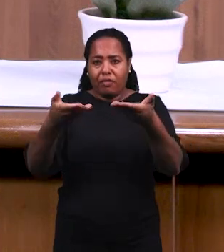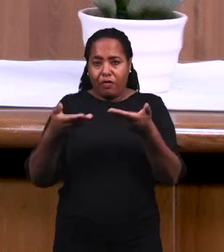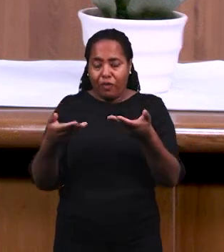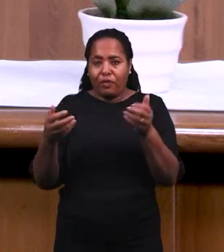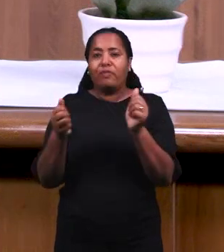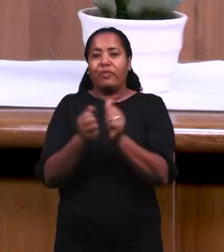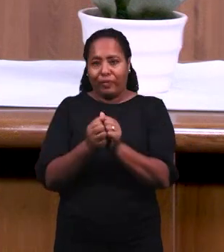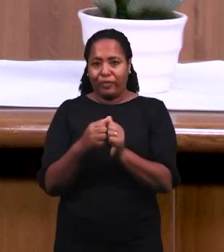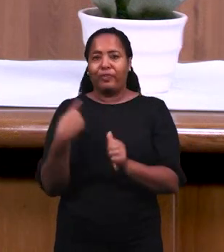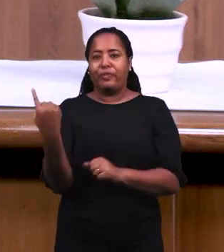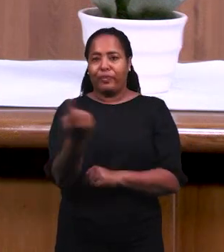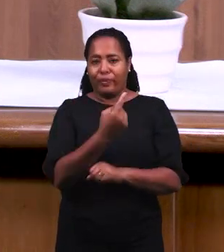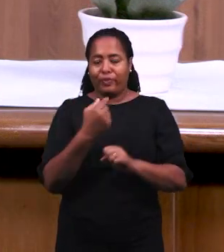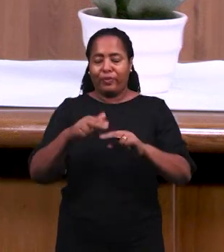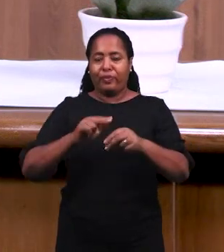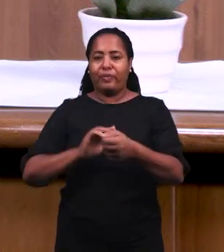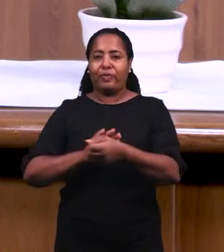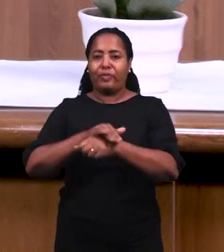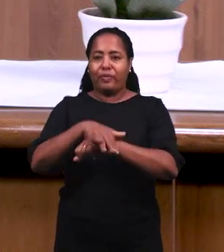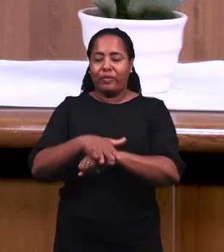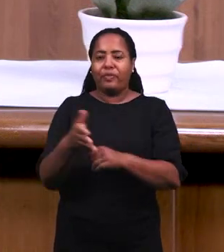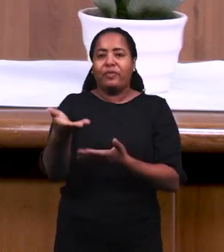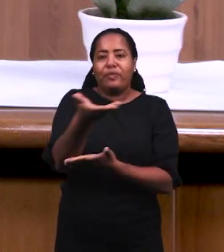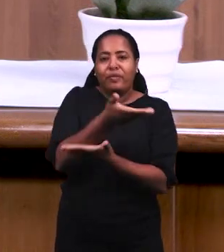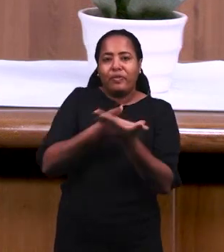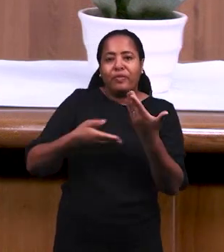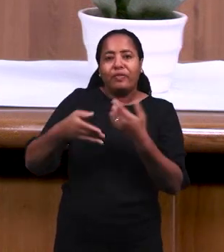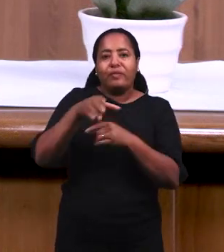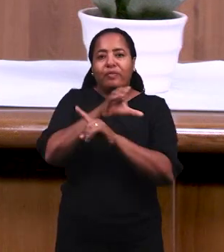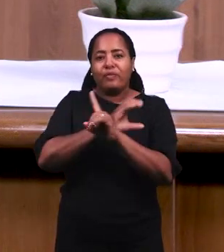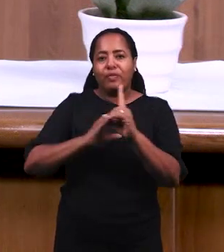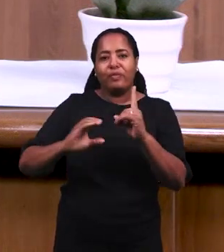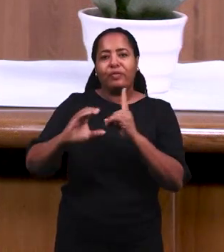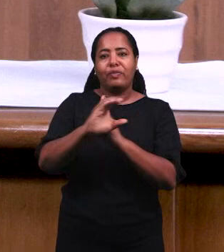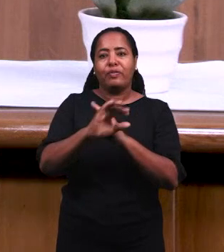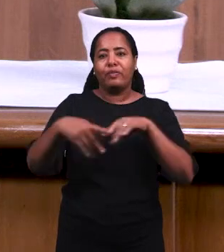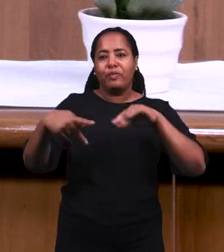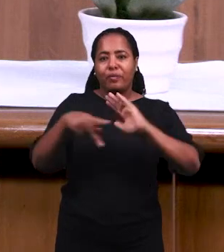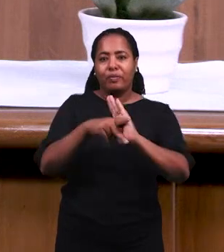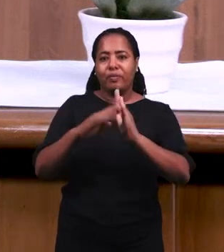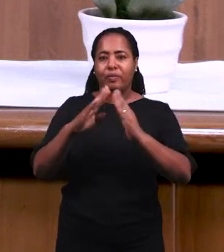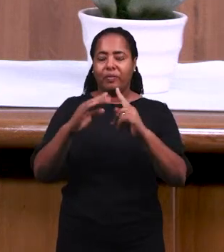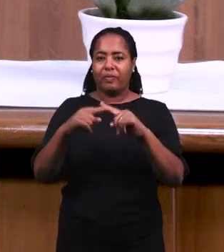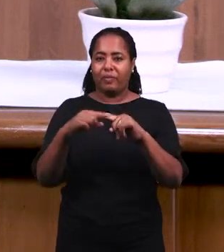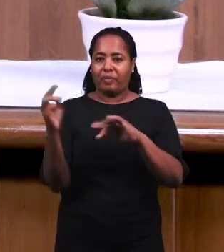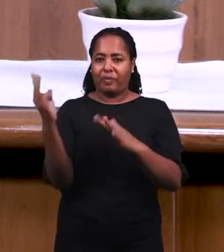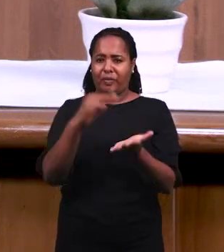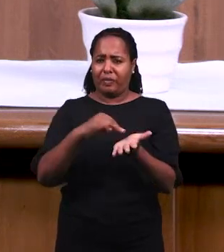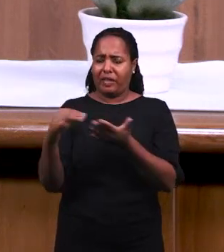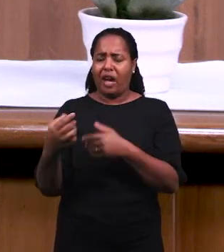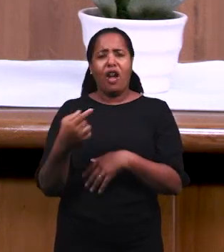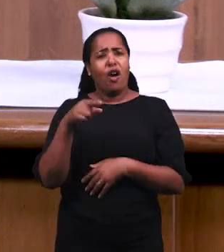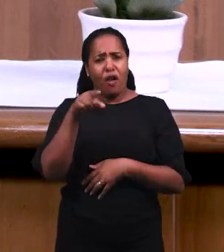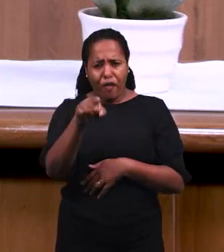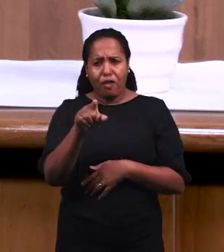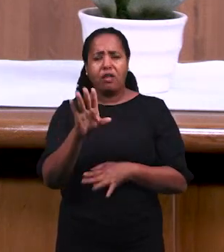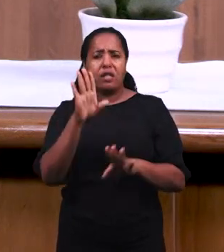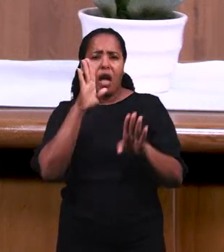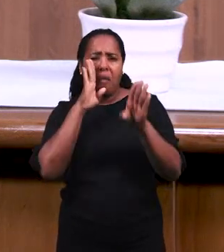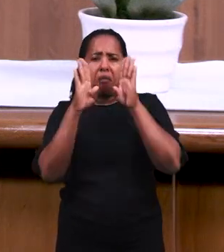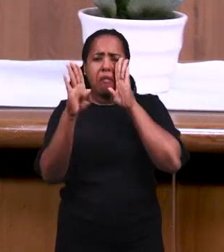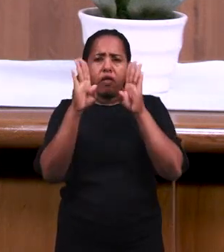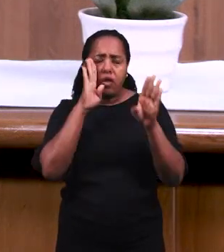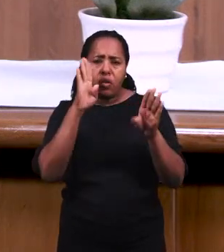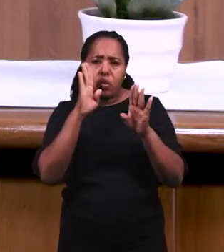получил приглашение, кому прислали линк, чтобы быть с нами на этом богослужении, поучаствовать в